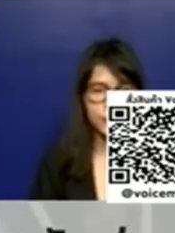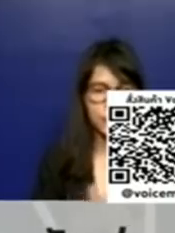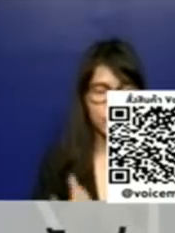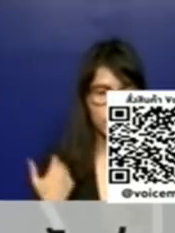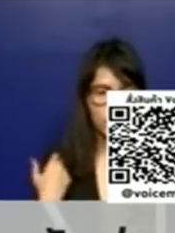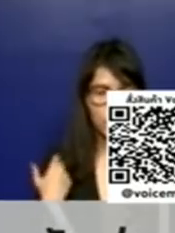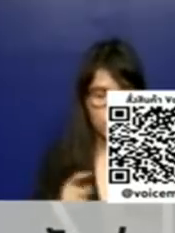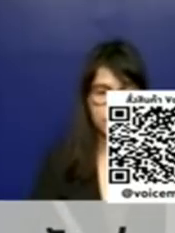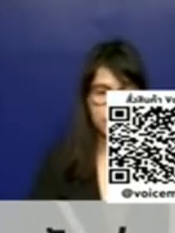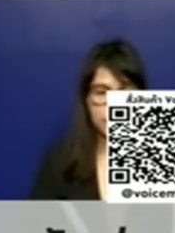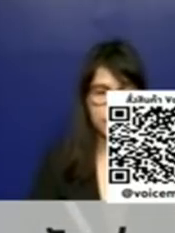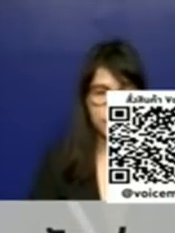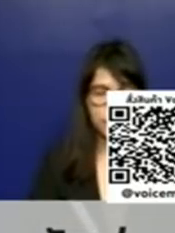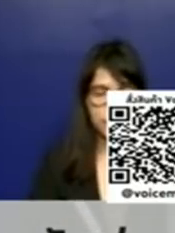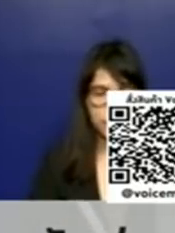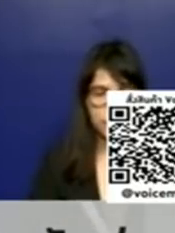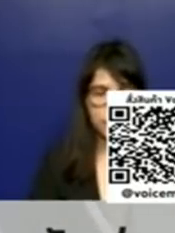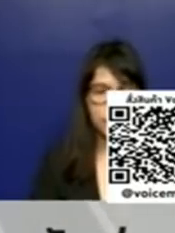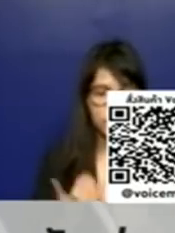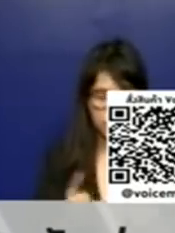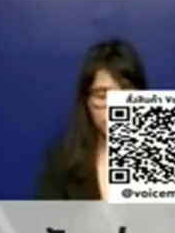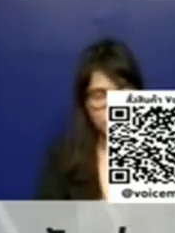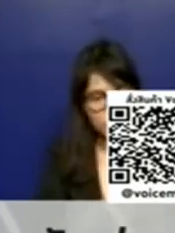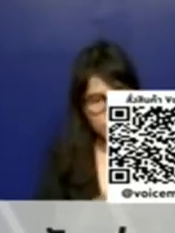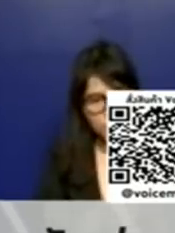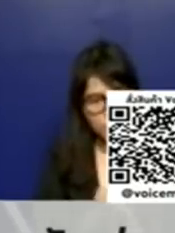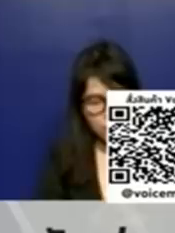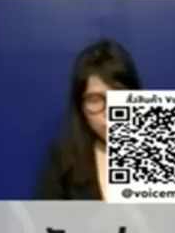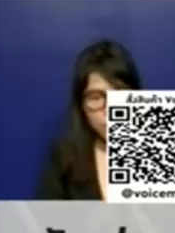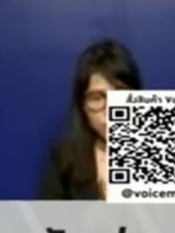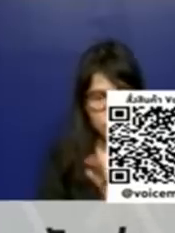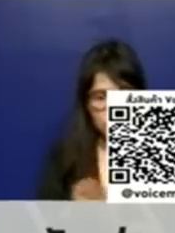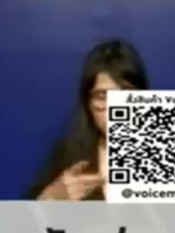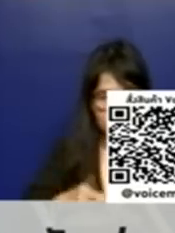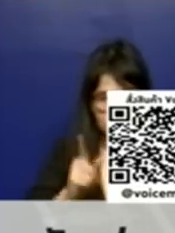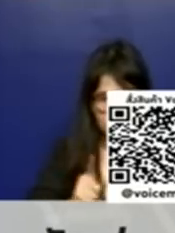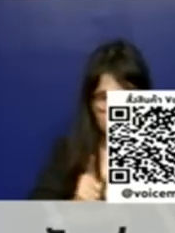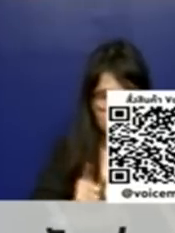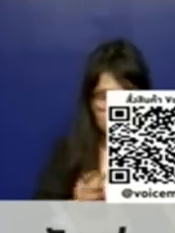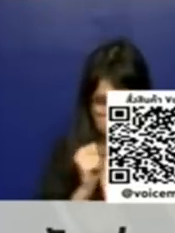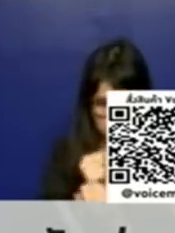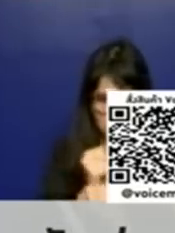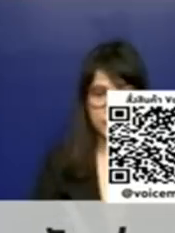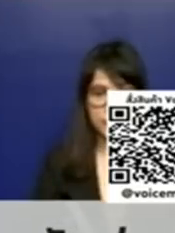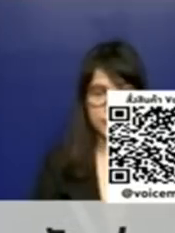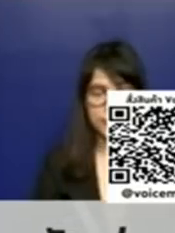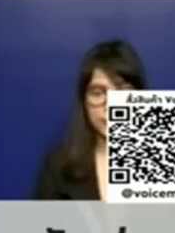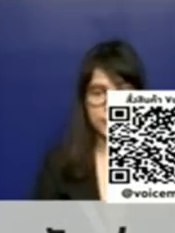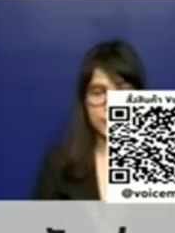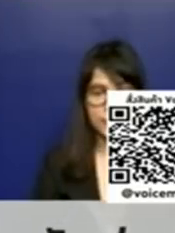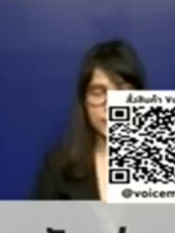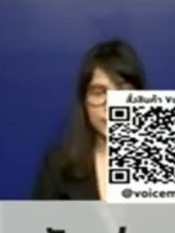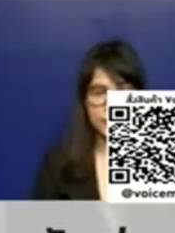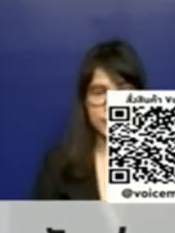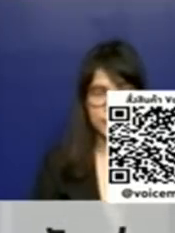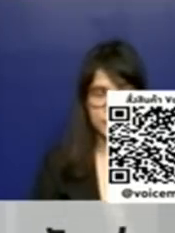พลเอกประยุทธ์แล้วก็เป็นแบบนี้มาทุกครั้งคือตอบแล้วมันตอบ in general มากเลยนะฮะ มันไม่ได้ in general มันไม่ตอบเลยน้องฟิน ใช่ คือ